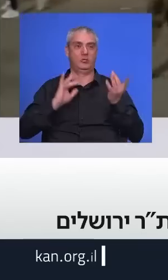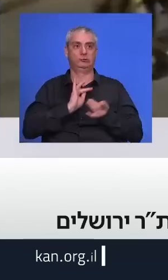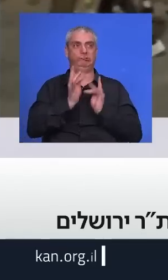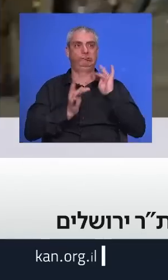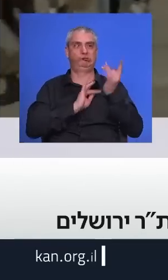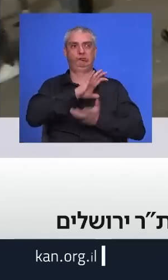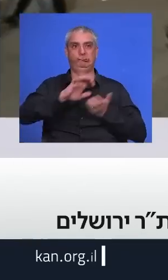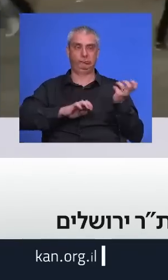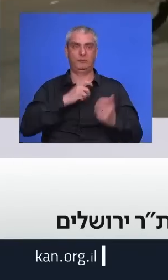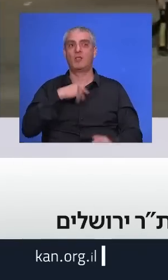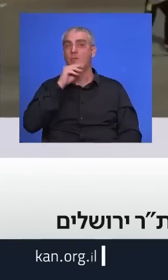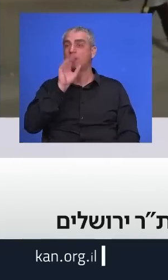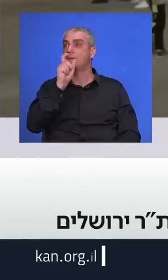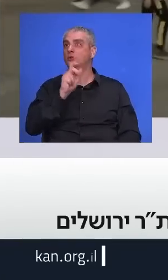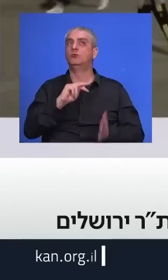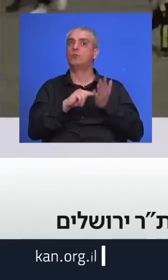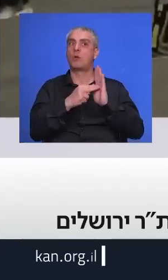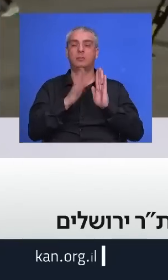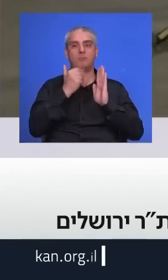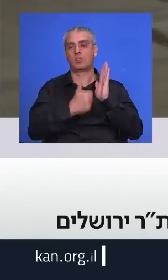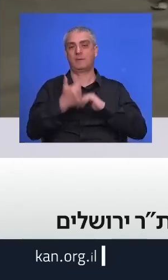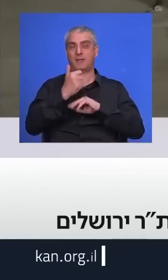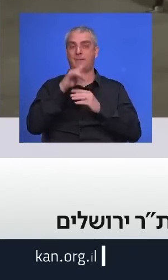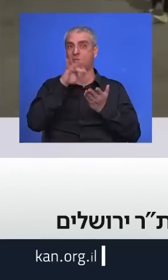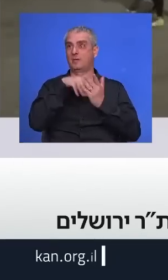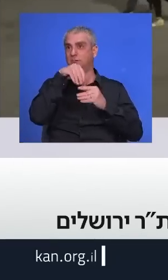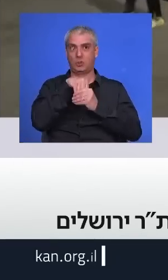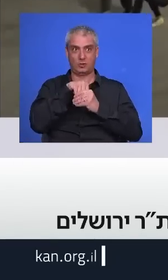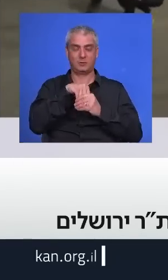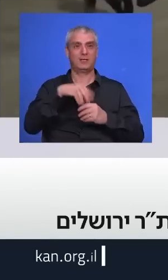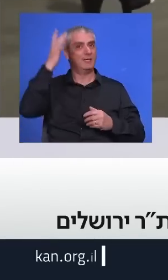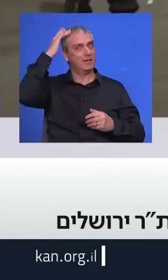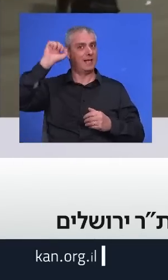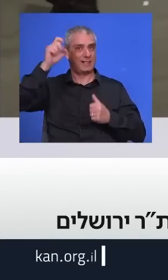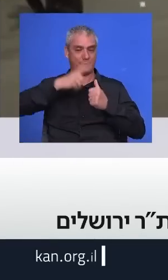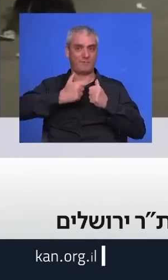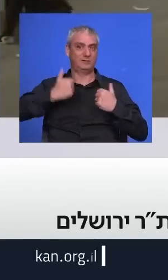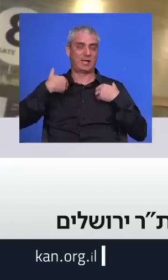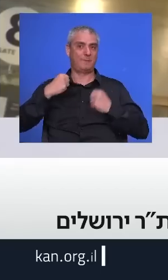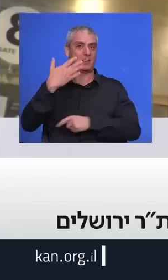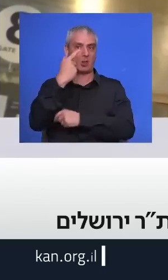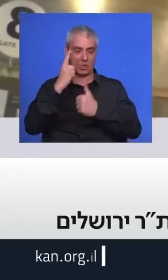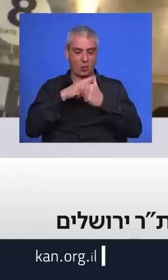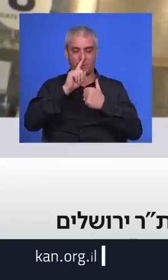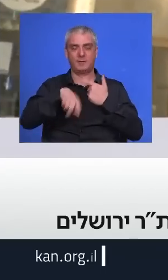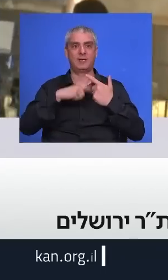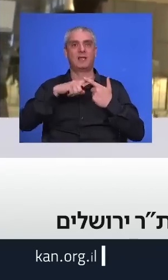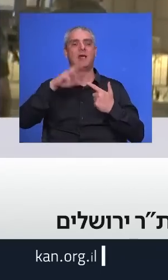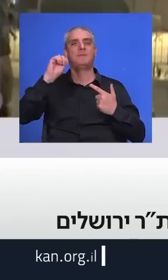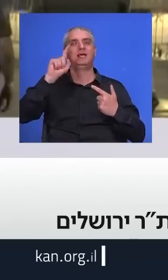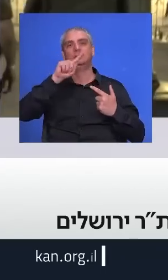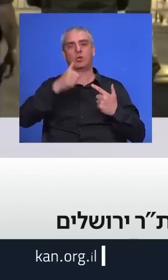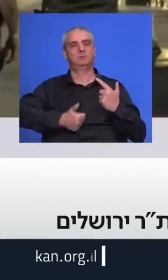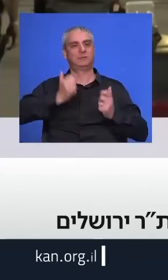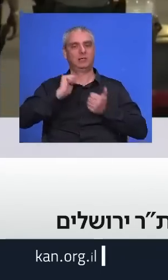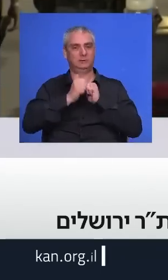ואנחנו מדברים גם על דמויות פוליטיות מאוד בכירות שנמצאות כאן, איתמר בן גביר, השר לביטחון לאומי, מיקי זוהר, שר הספורט,